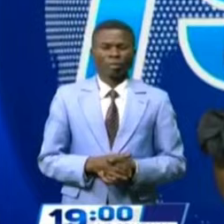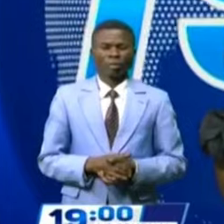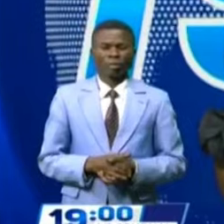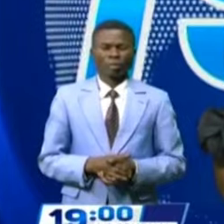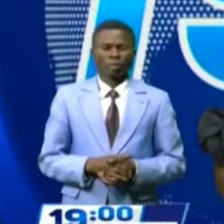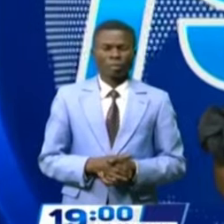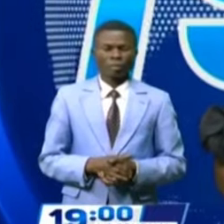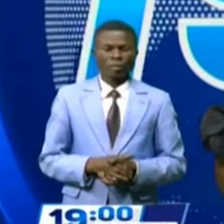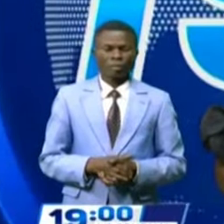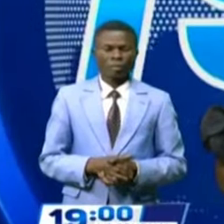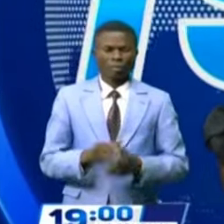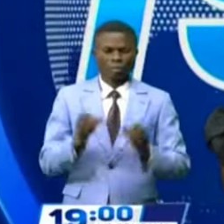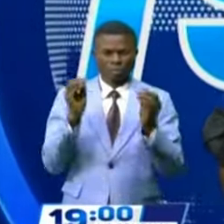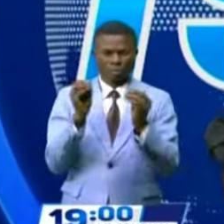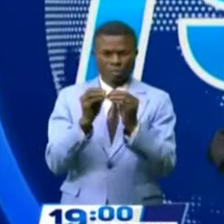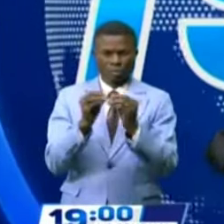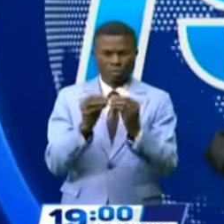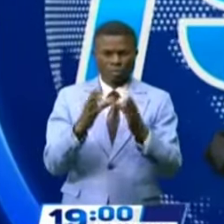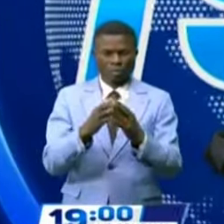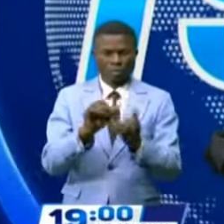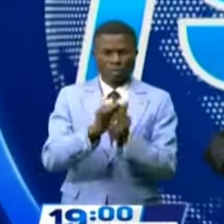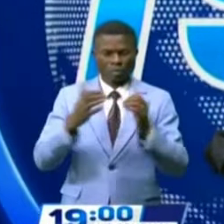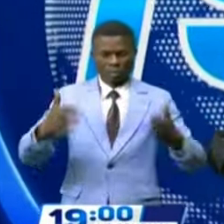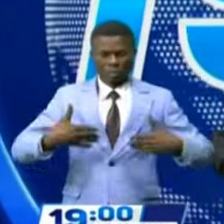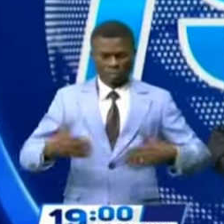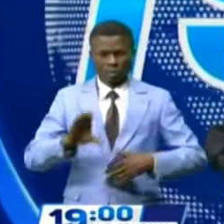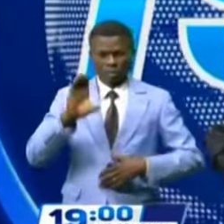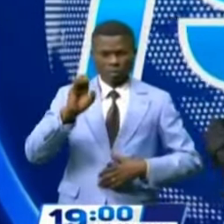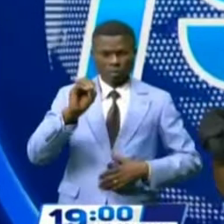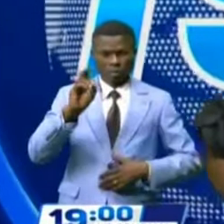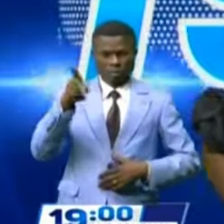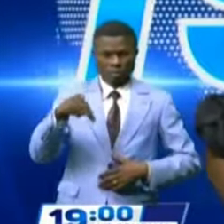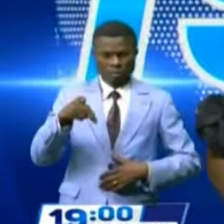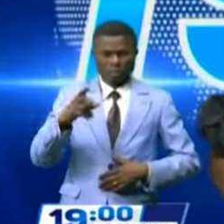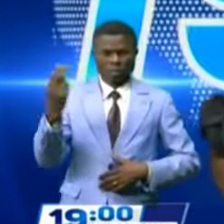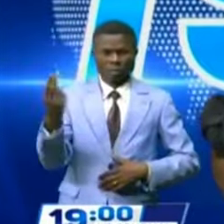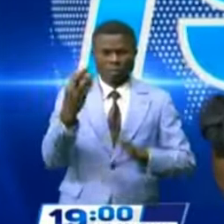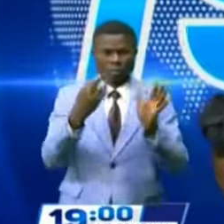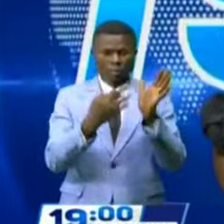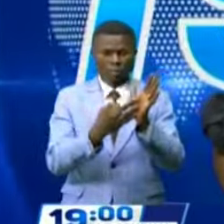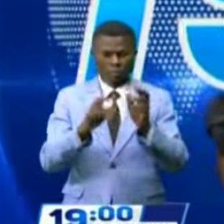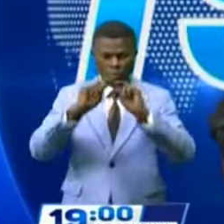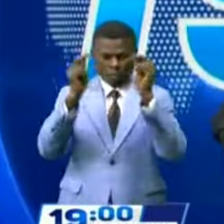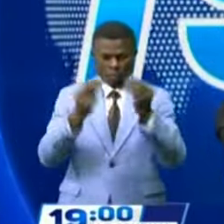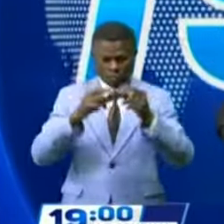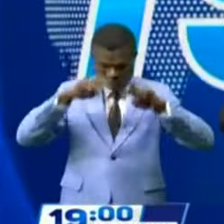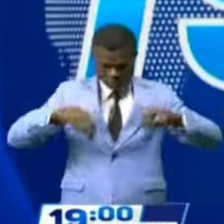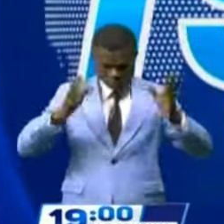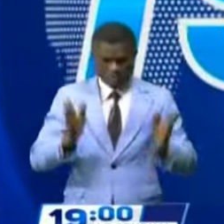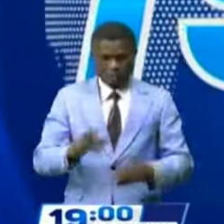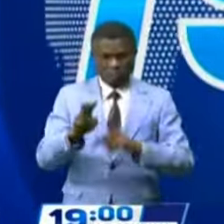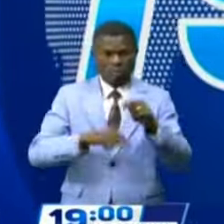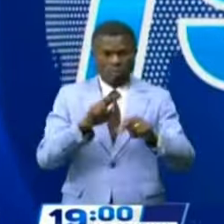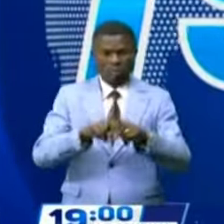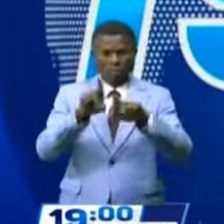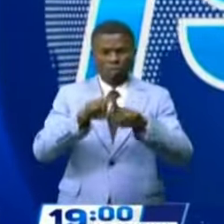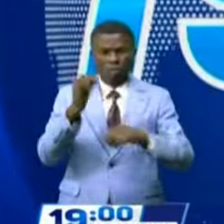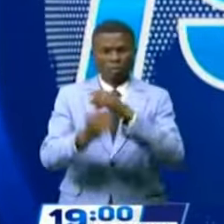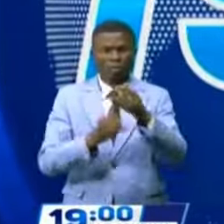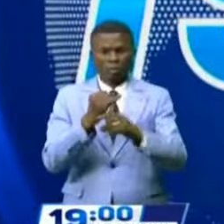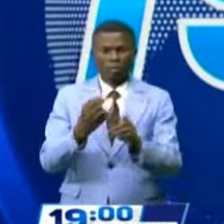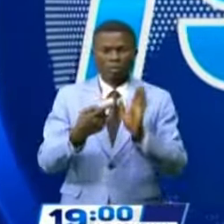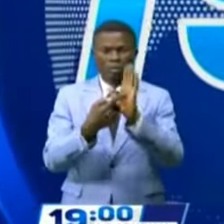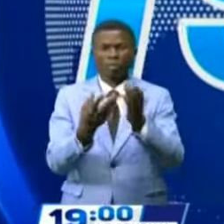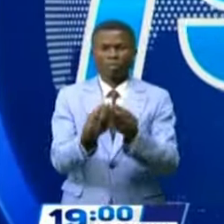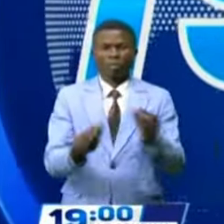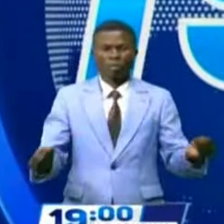En marge des négociations sur le climat à la COP28, une équipe de chercheurs nationales et internationales a présenté